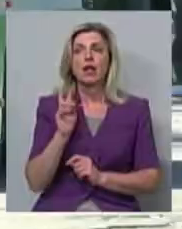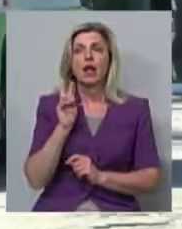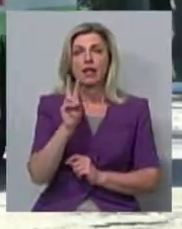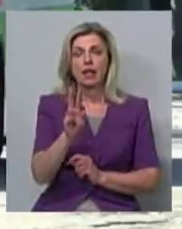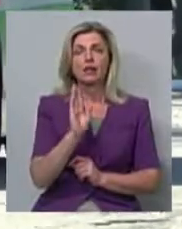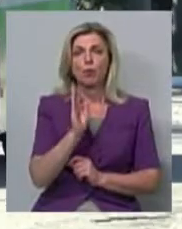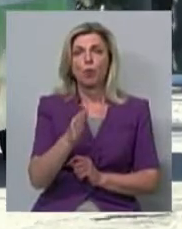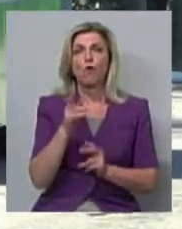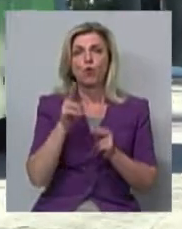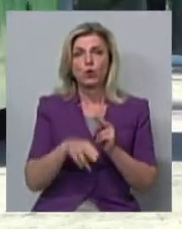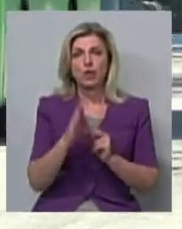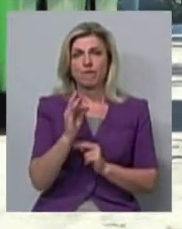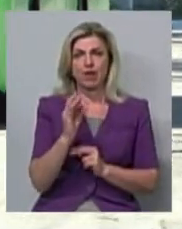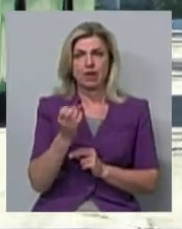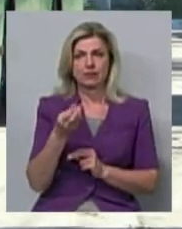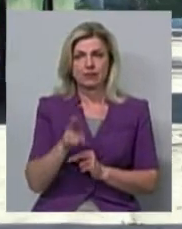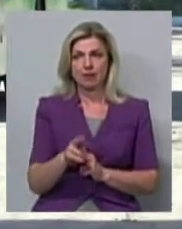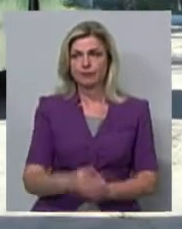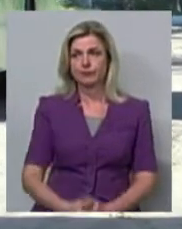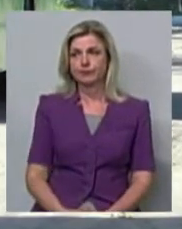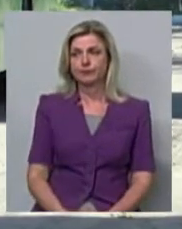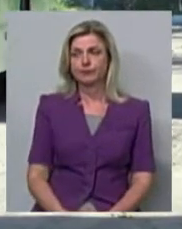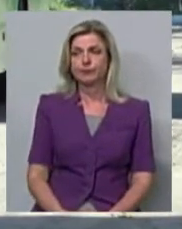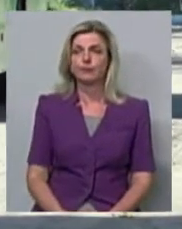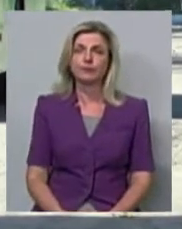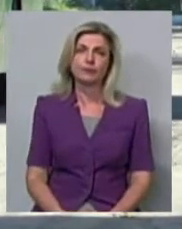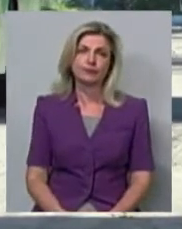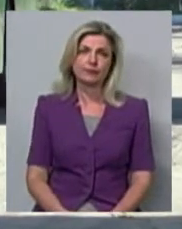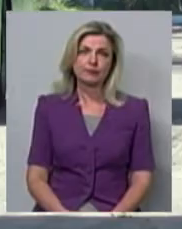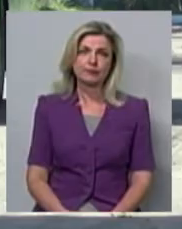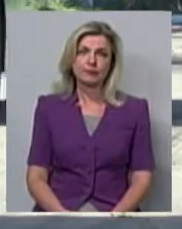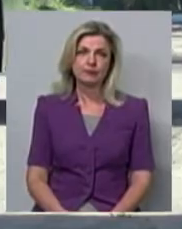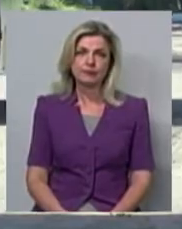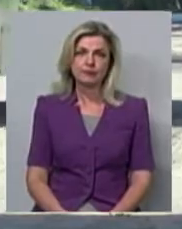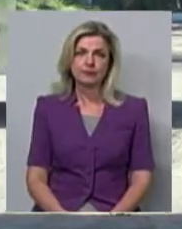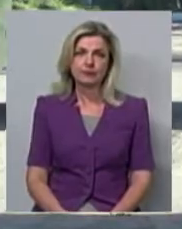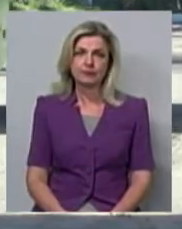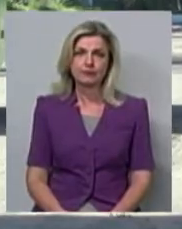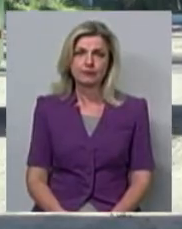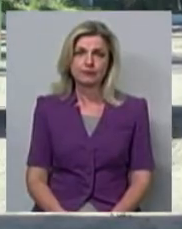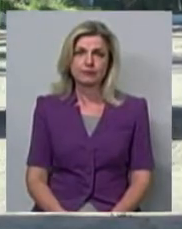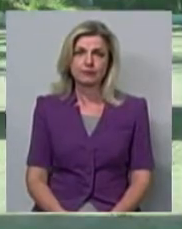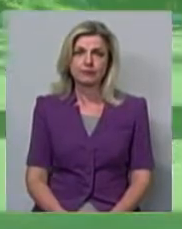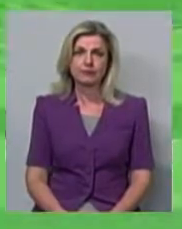вийде в кінці вересня. Ніна Булах, Євген Сержук. Новини на Суспільному. Миколаїв.